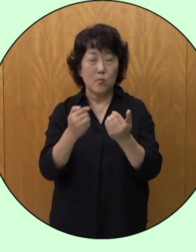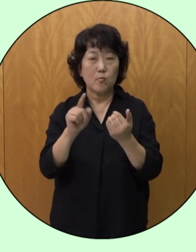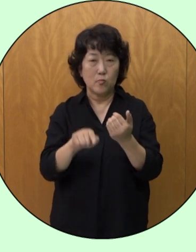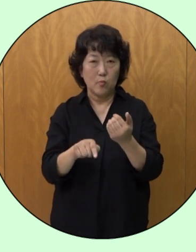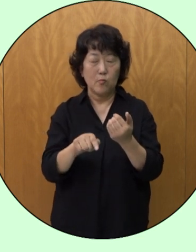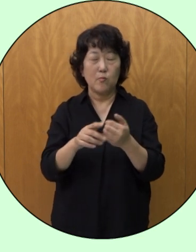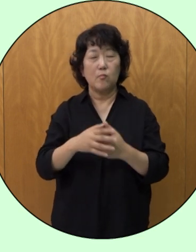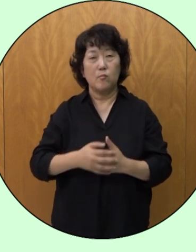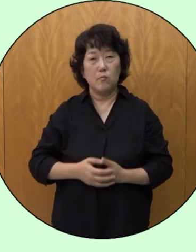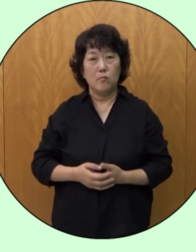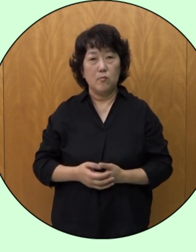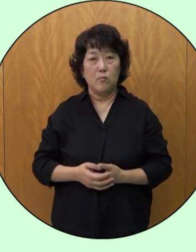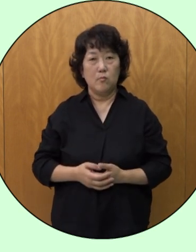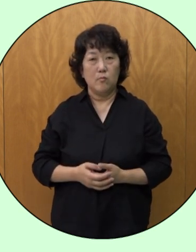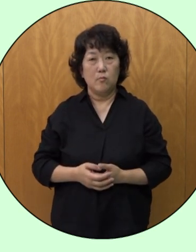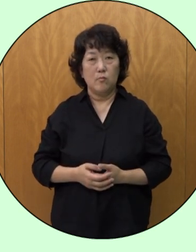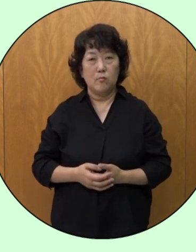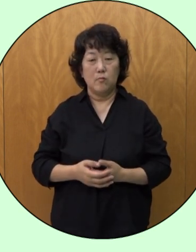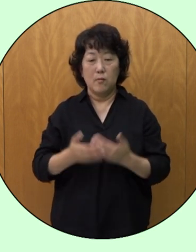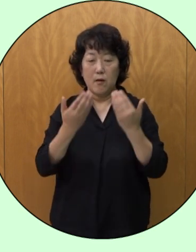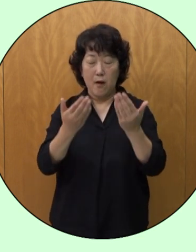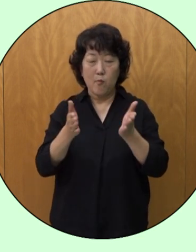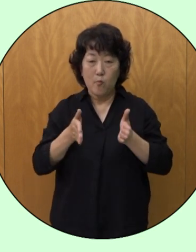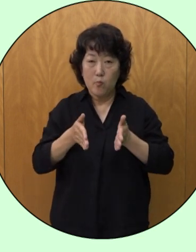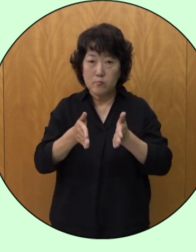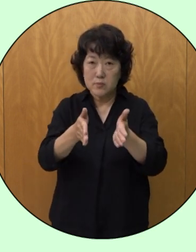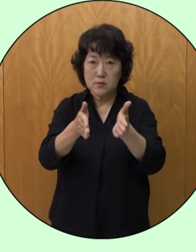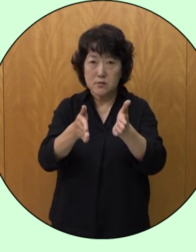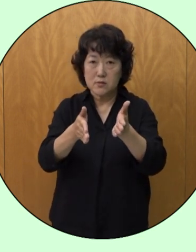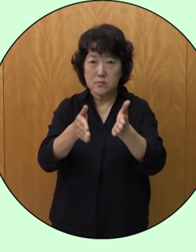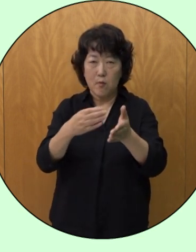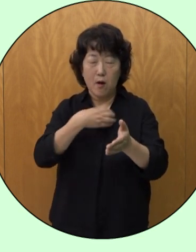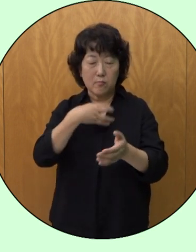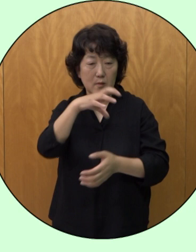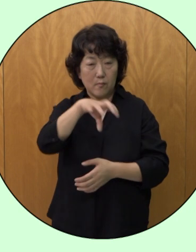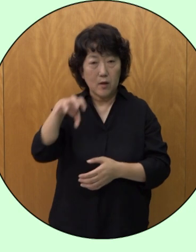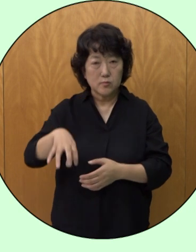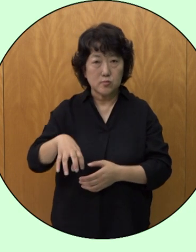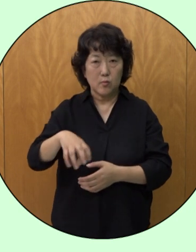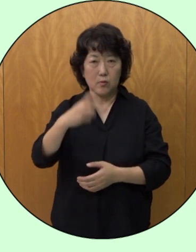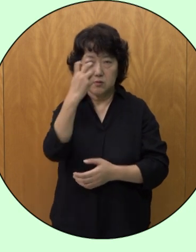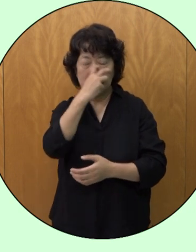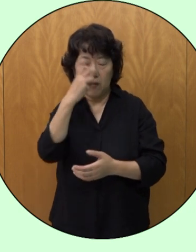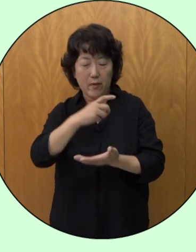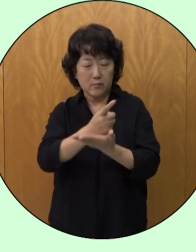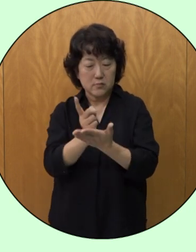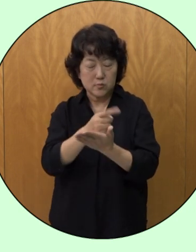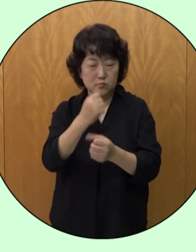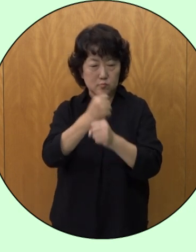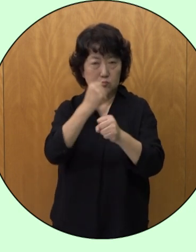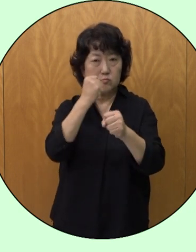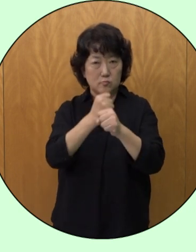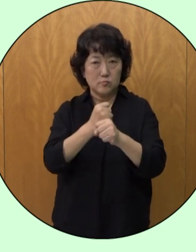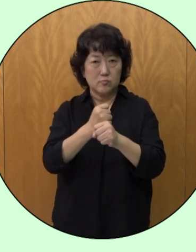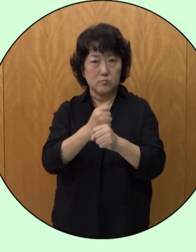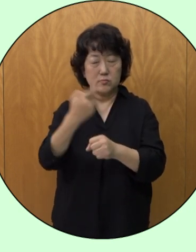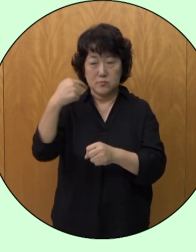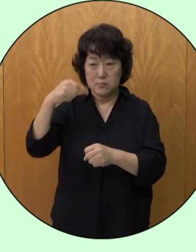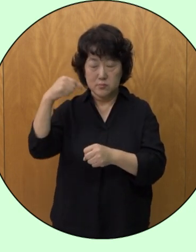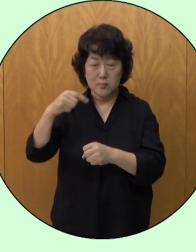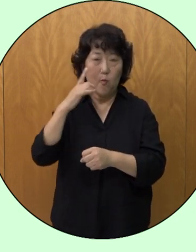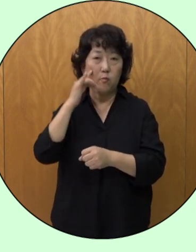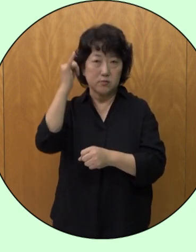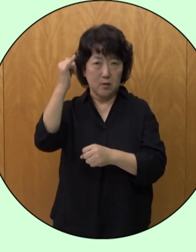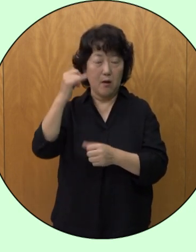合わせまして、校区内の通学路の危険な場所を調べ地図にし、教師や保護